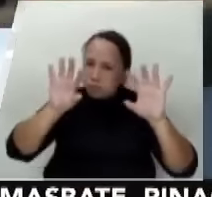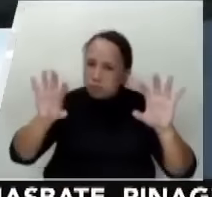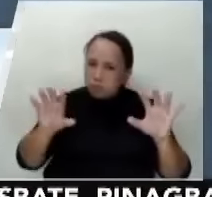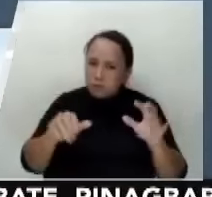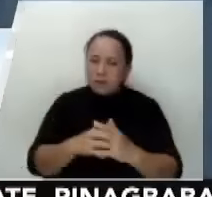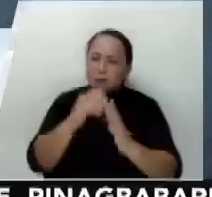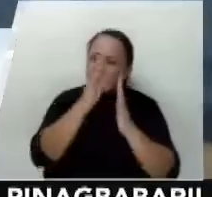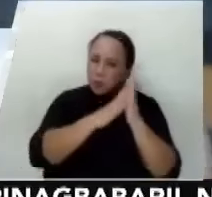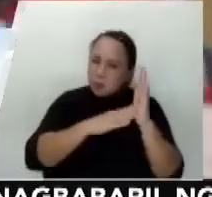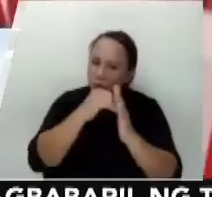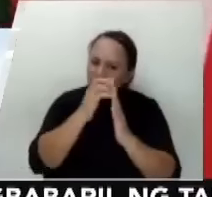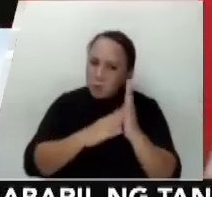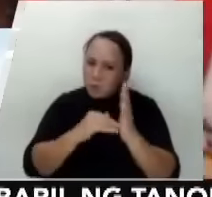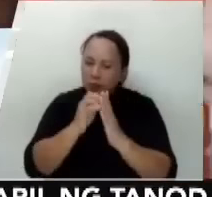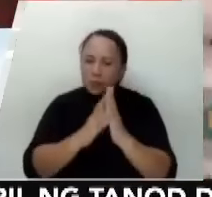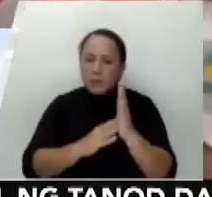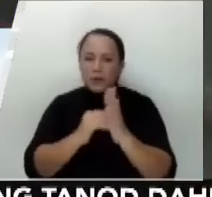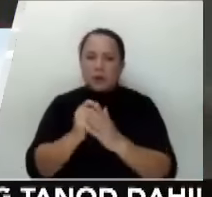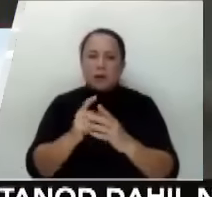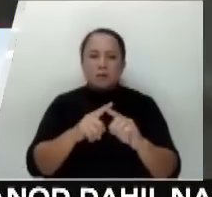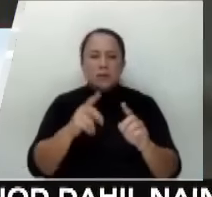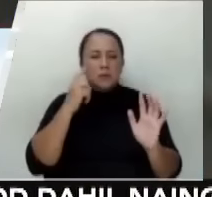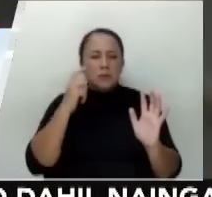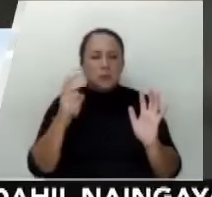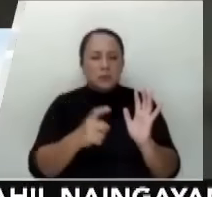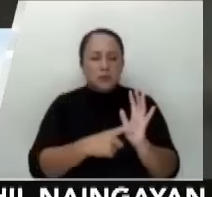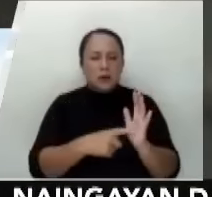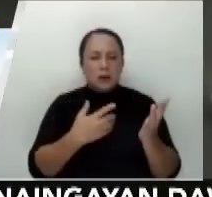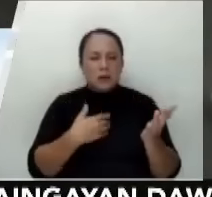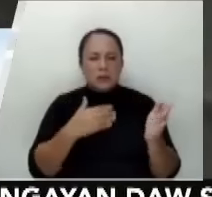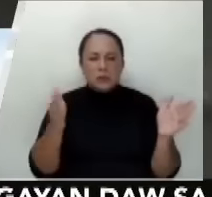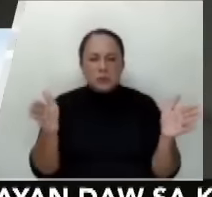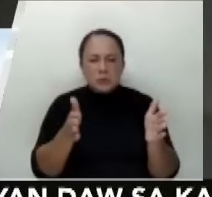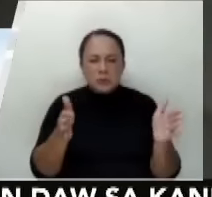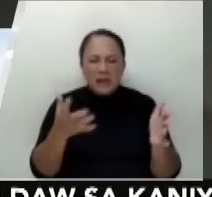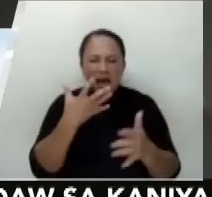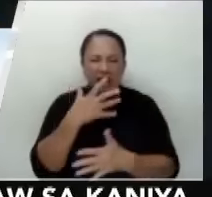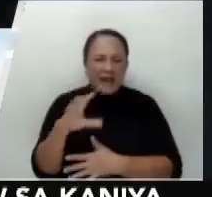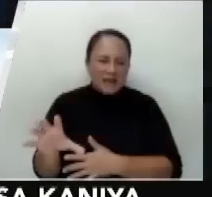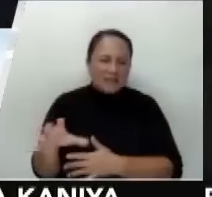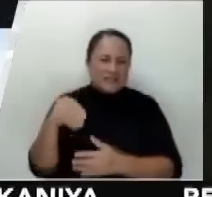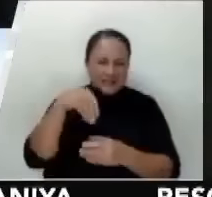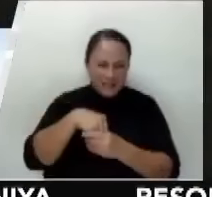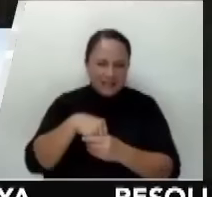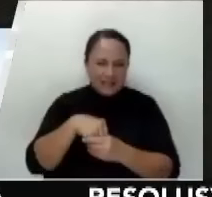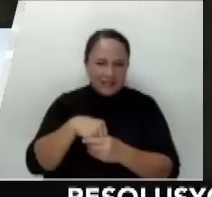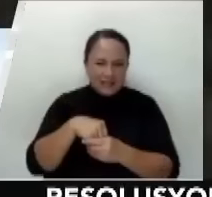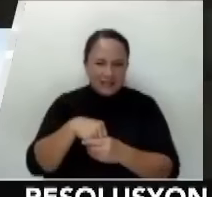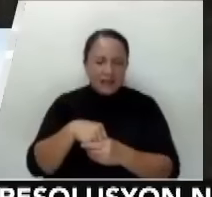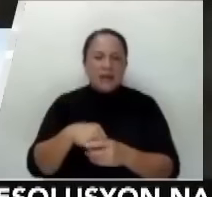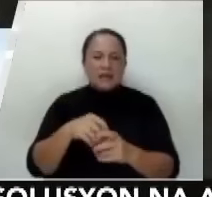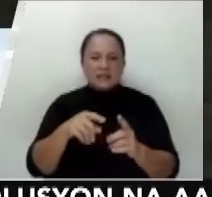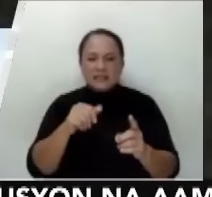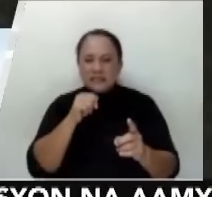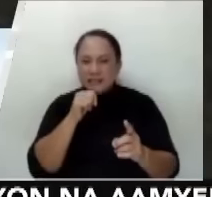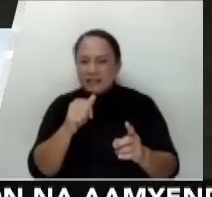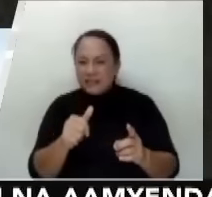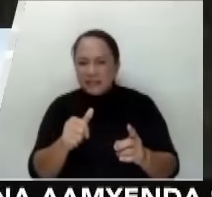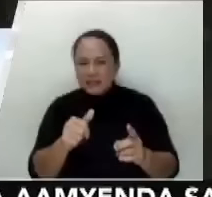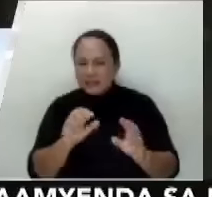ilang bahagi. Pero kapansin-pansin ang napakaliit at mainit na sitwasyon sa loob ng kuweba na hindi na raw malinaw kung gaano